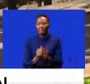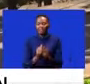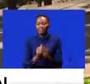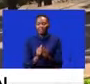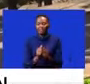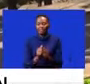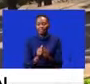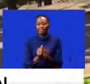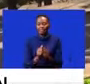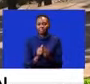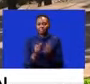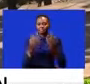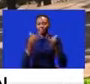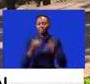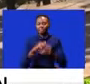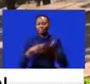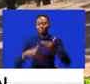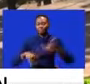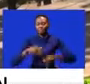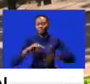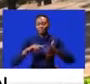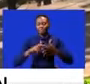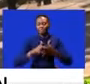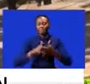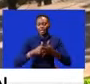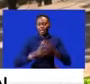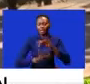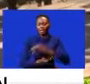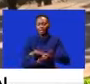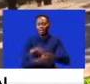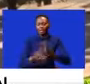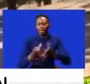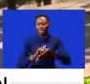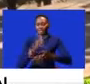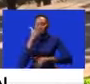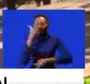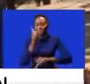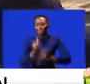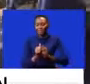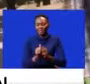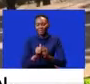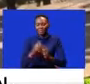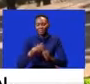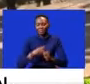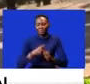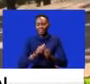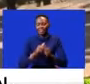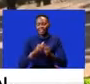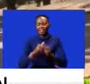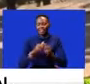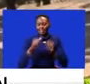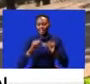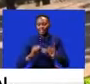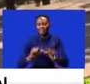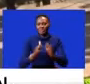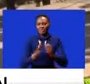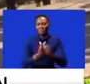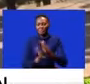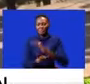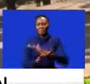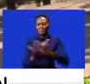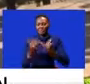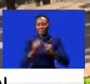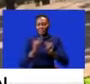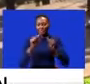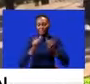machalo kod ma. Tuke gi kino chakre okinyi, momiyo dholu mar okinyi nero pod ni e dhoga Neli. Yena mondo